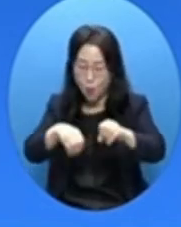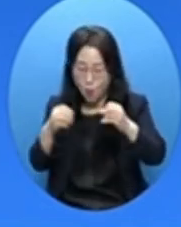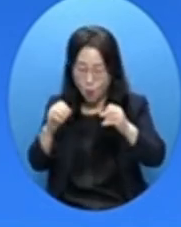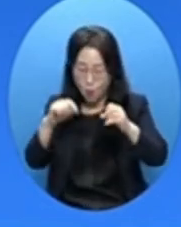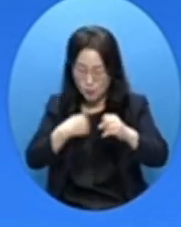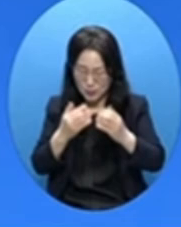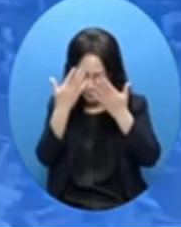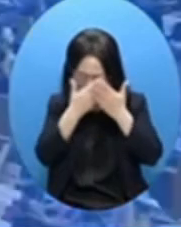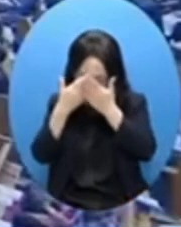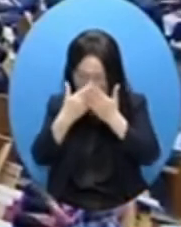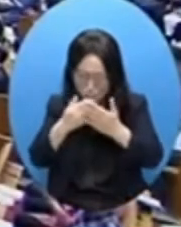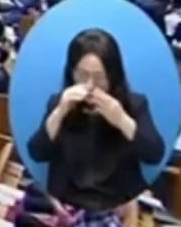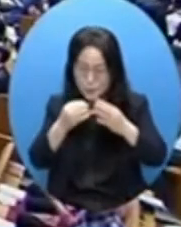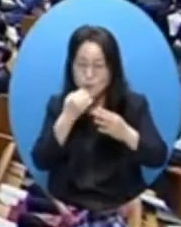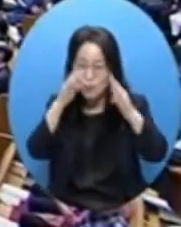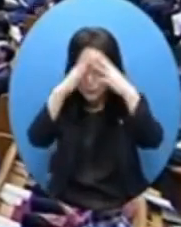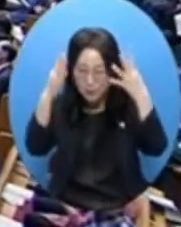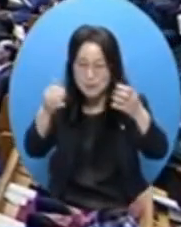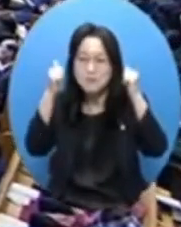학교 입학을 하고 할렐루야